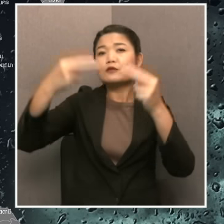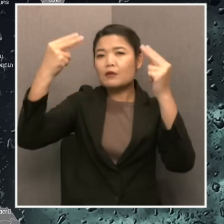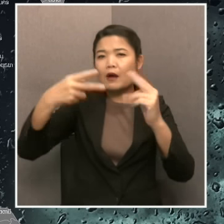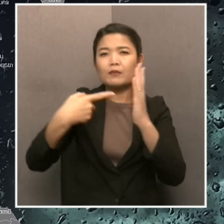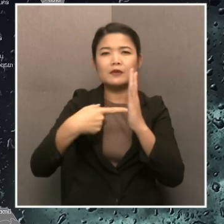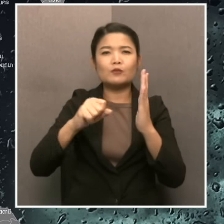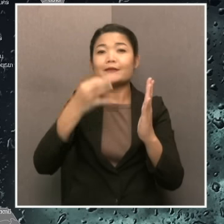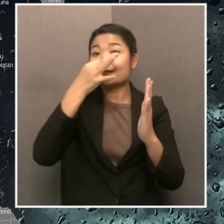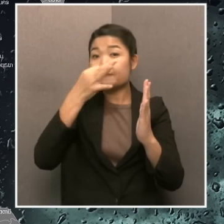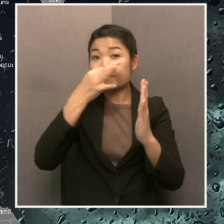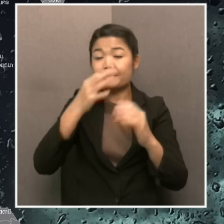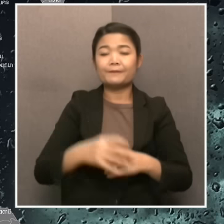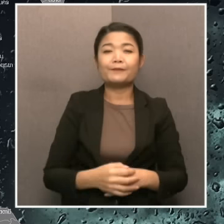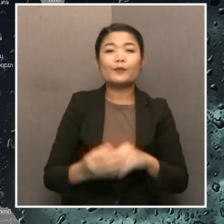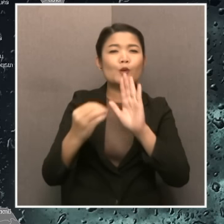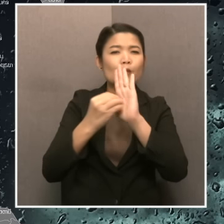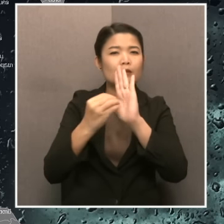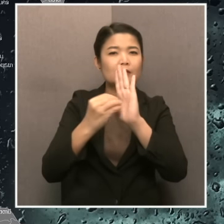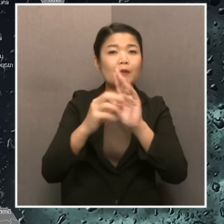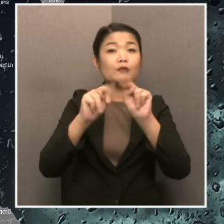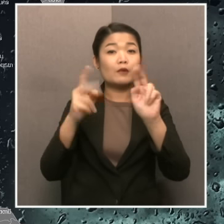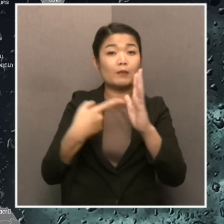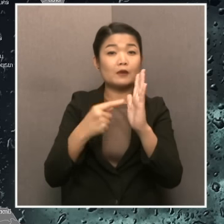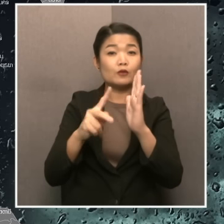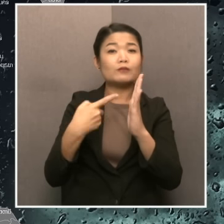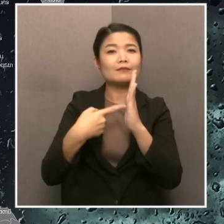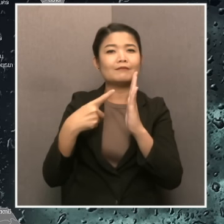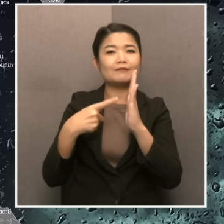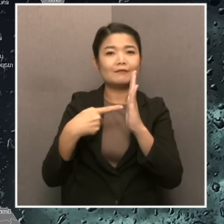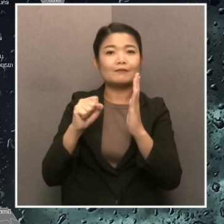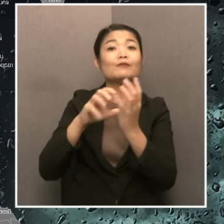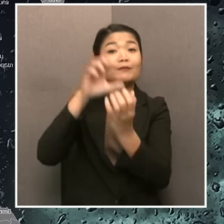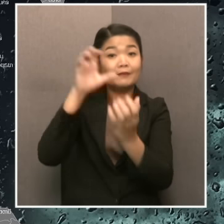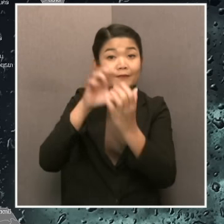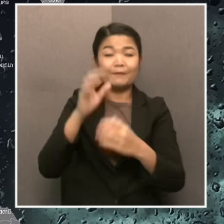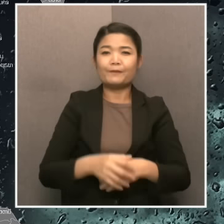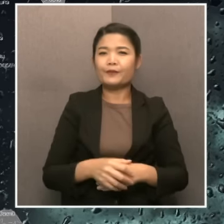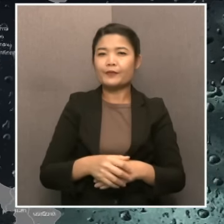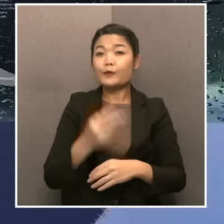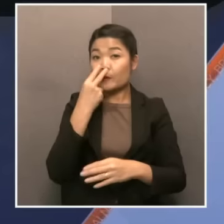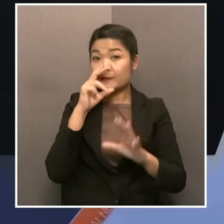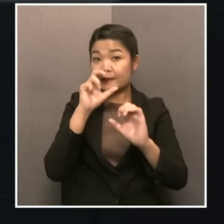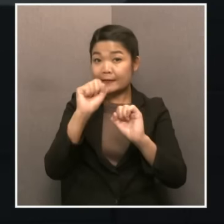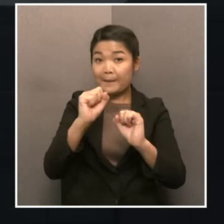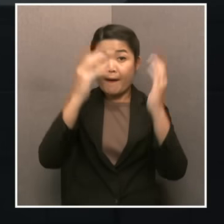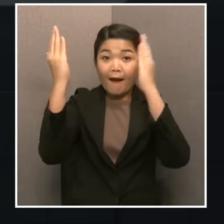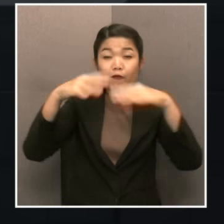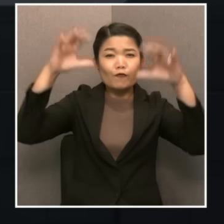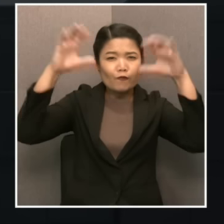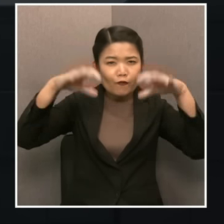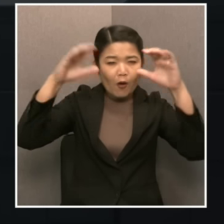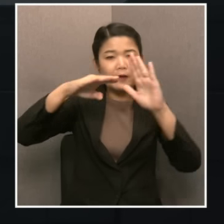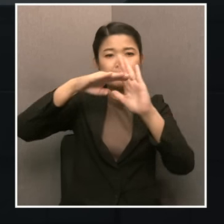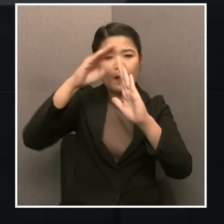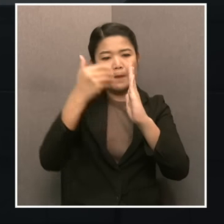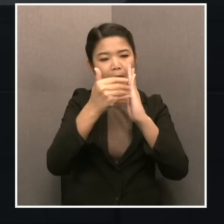ทรสาครรวมทั้งกรุงเทพมหานครและปริมณฑลด้วยค่ะ มาตรวจสอบสภาพอากาศและปริมาณฝนเป็นรายภาคกัน